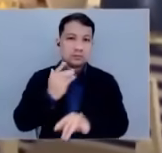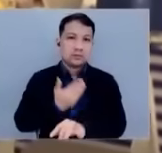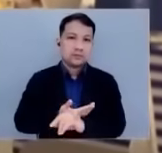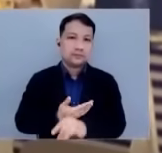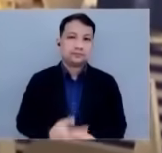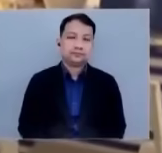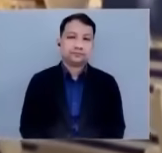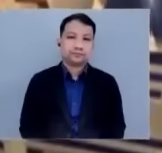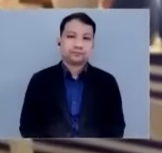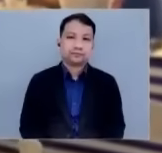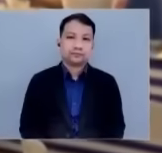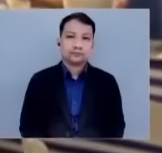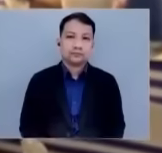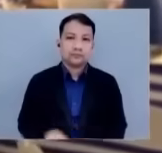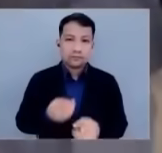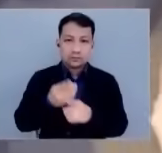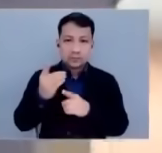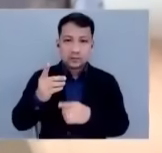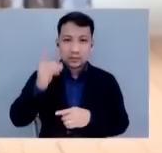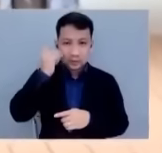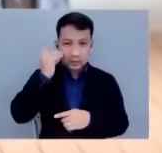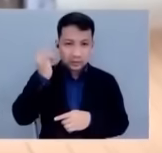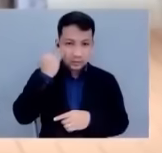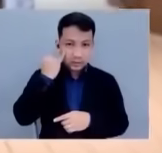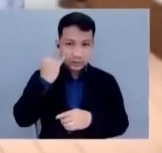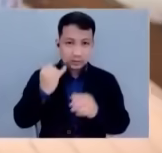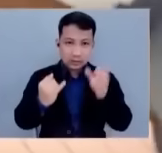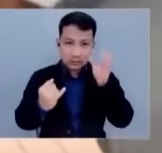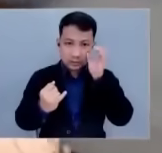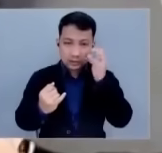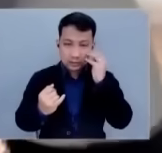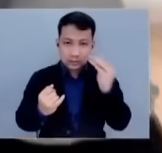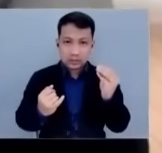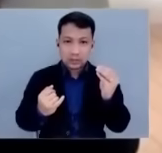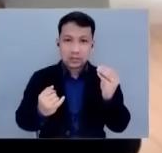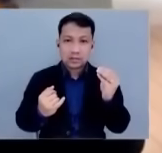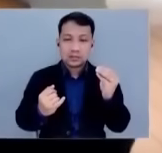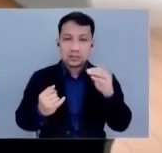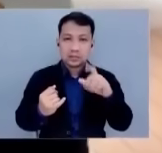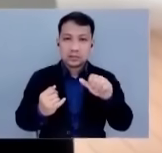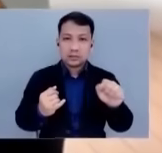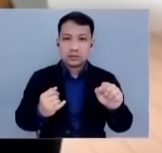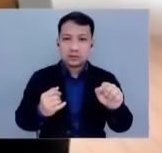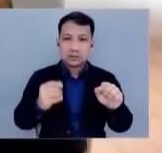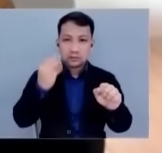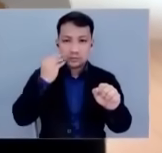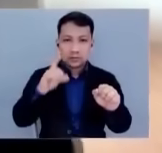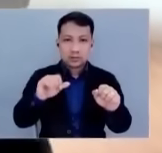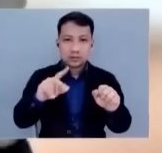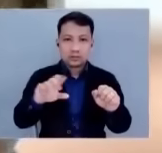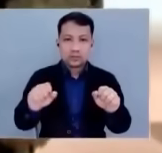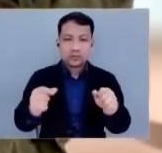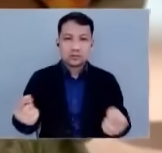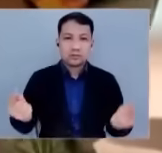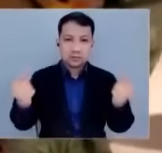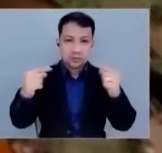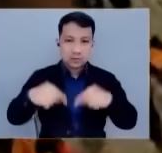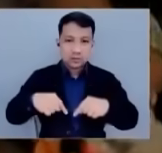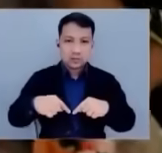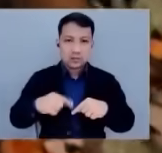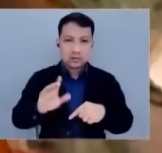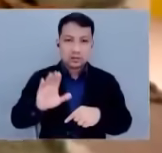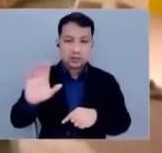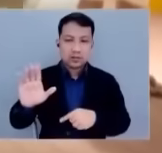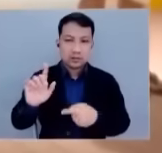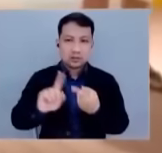mga direktor din ni DJ na sina Direk Kathy Garcia Sampana at May Cruz Alviar, masaya rin para sa kanilang